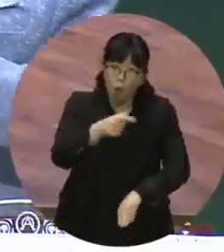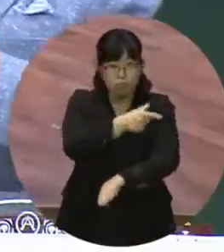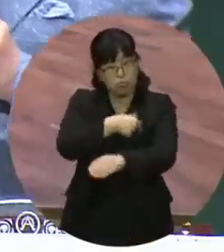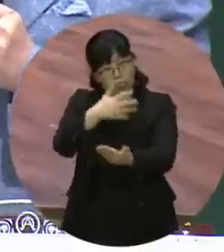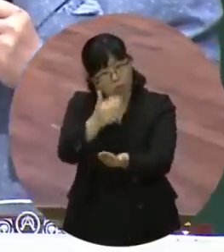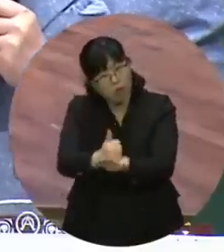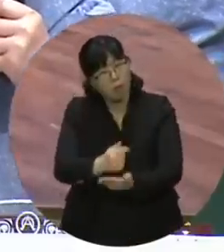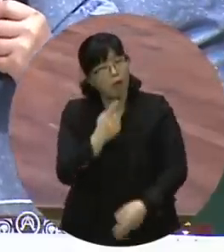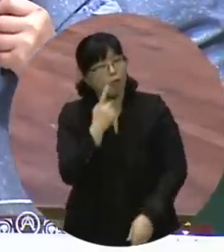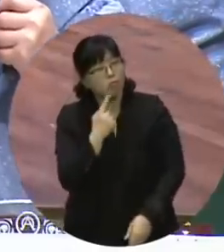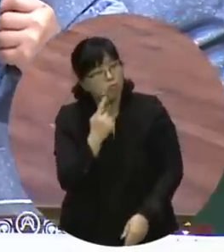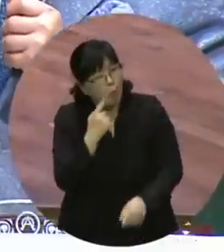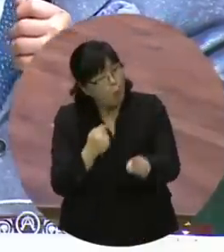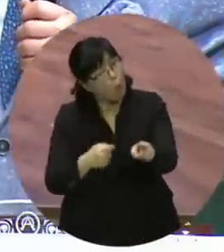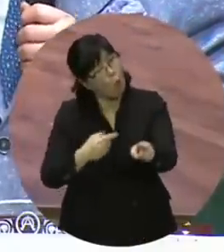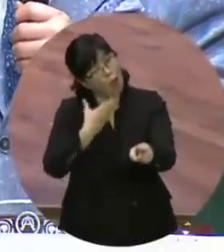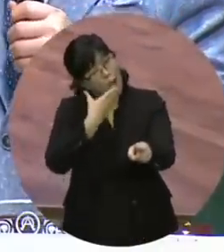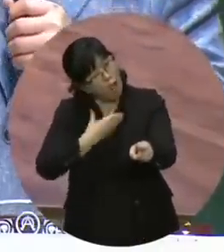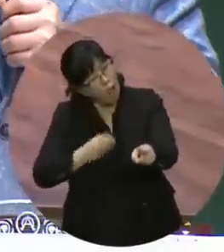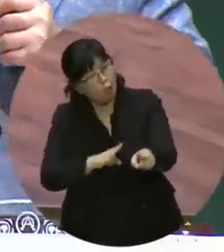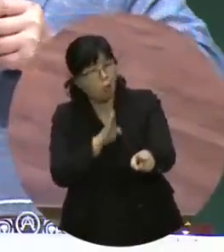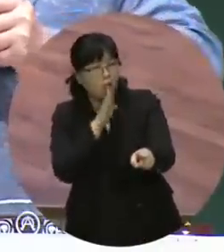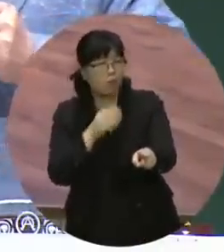저렇게 누려야 하는데. 아멘.